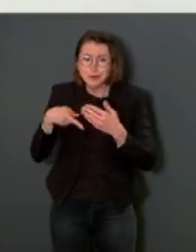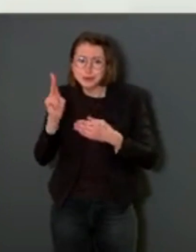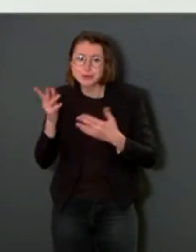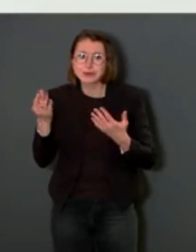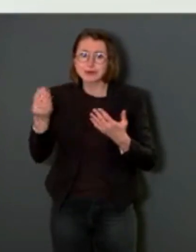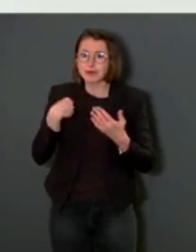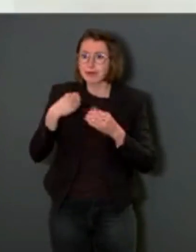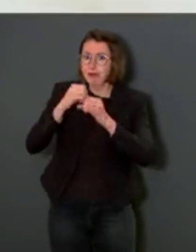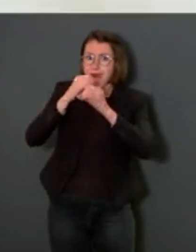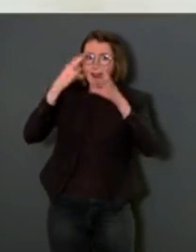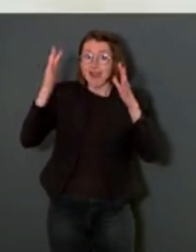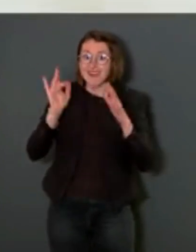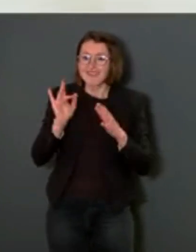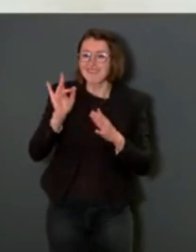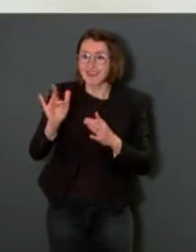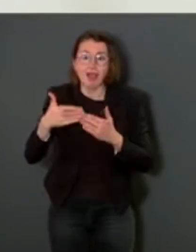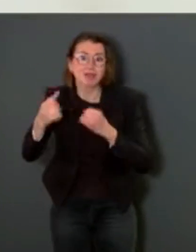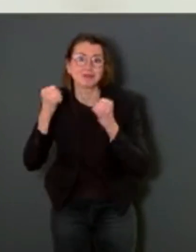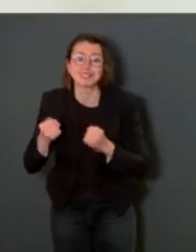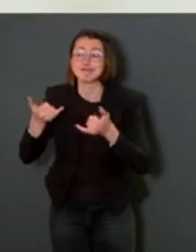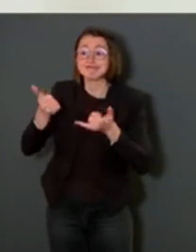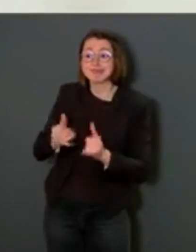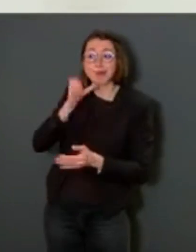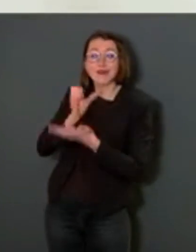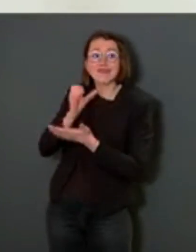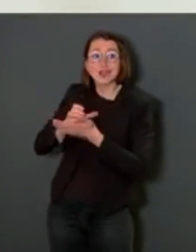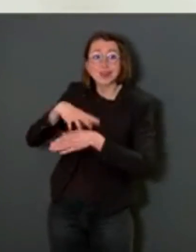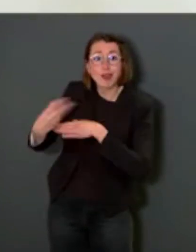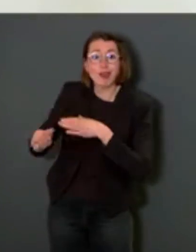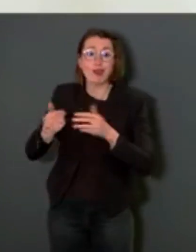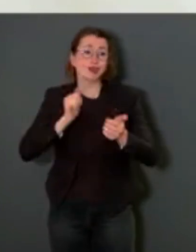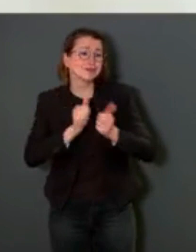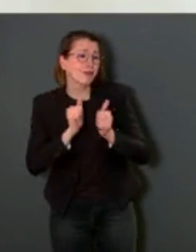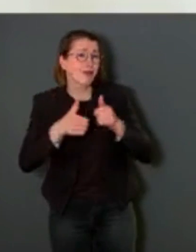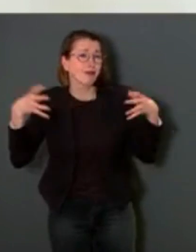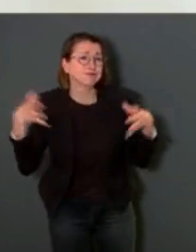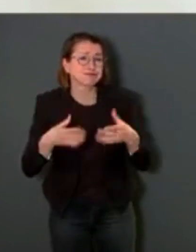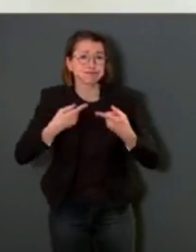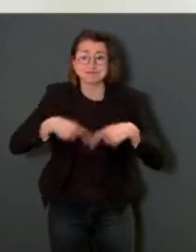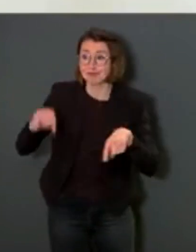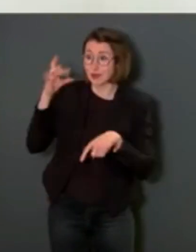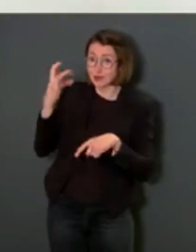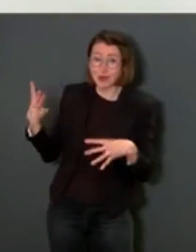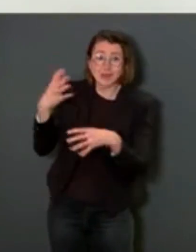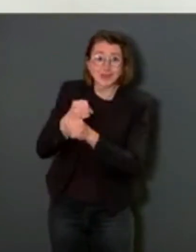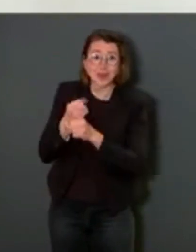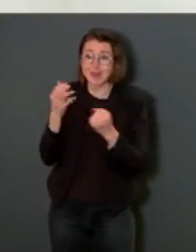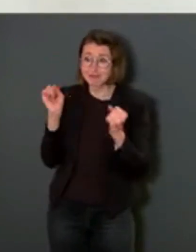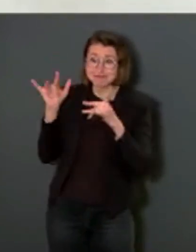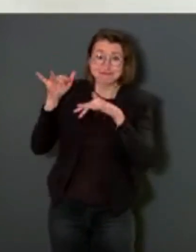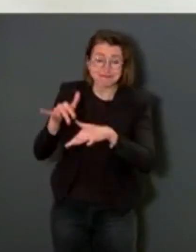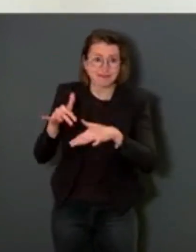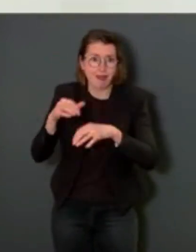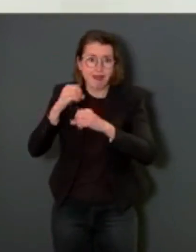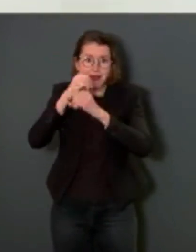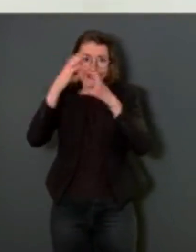et de boire un verre, de faire du sport, de profiter de la culture ensemble, de pouvoir le faire sans devoir avoir